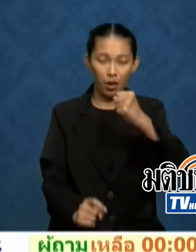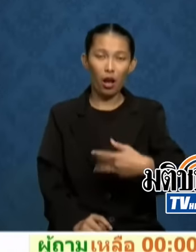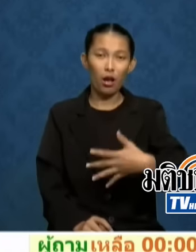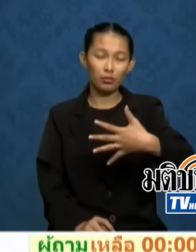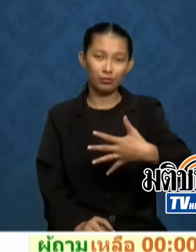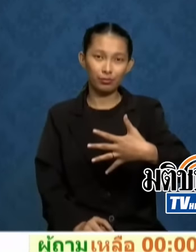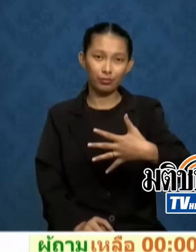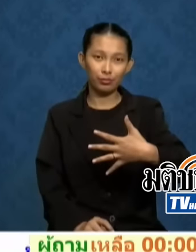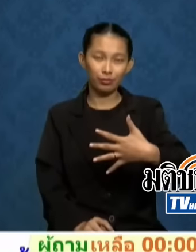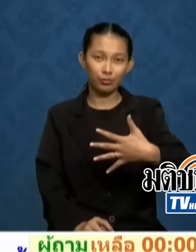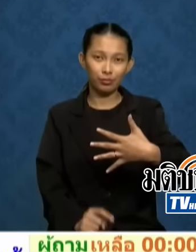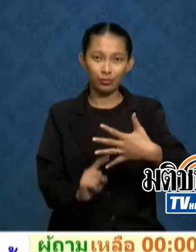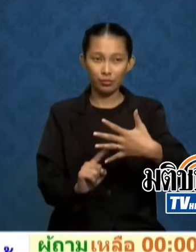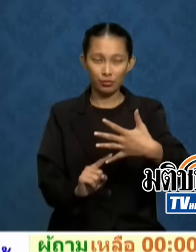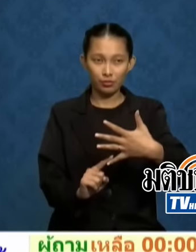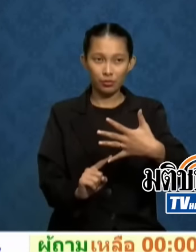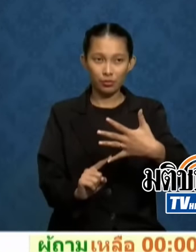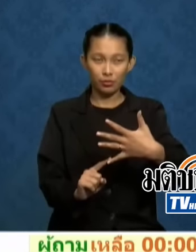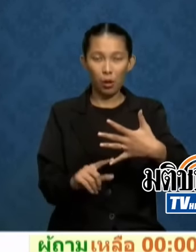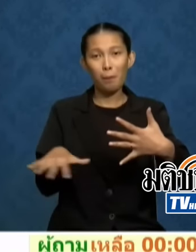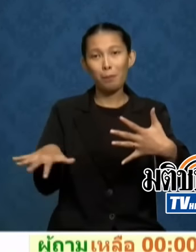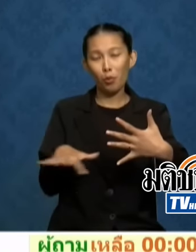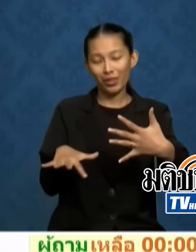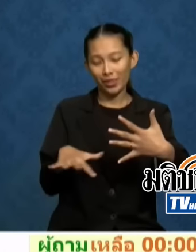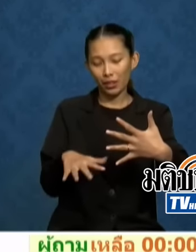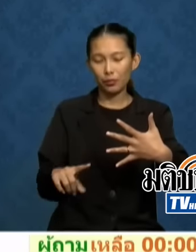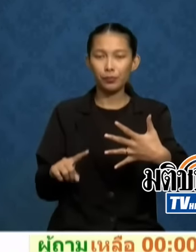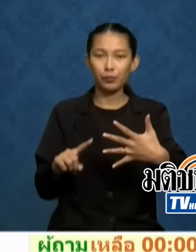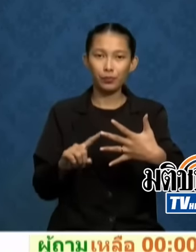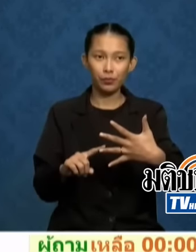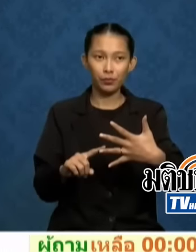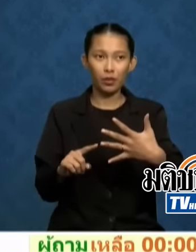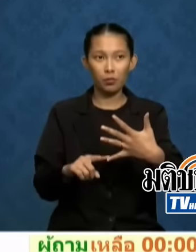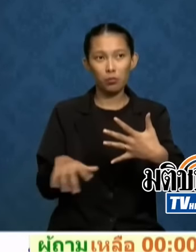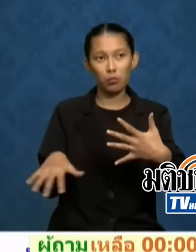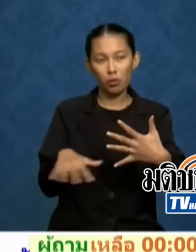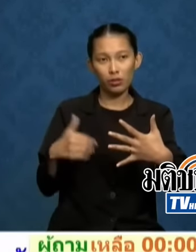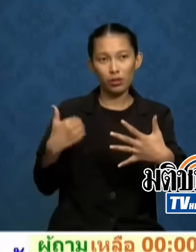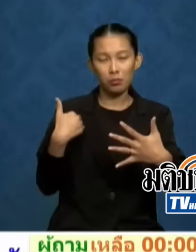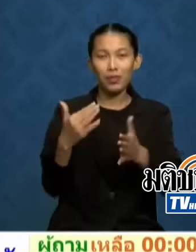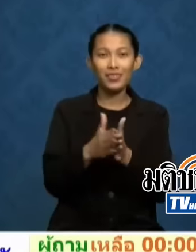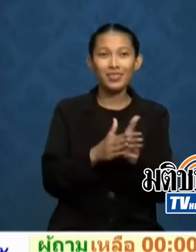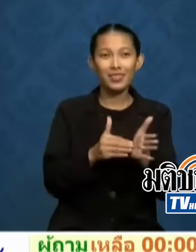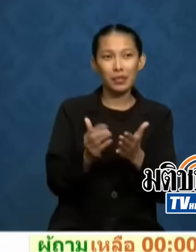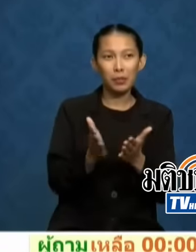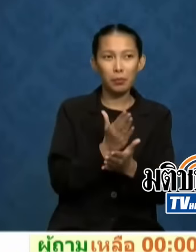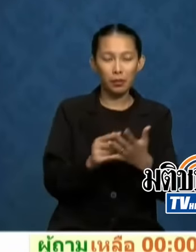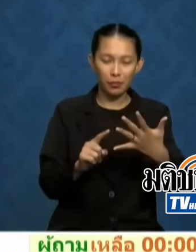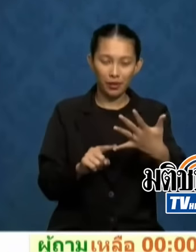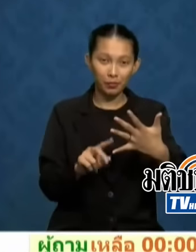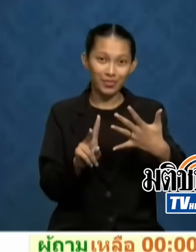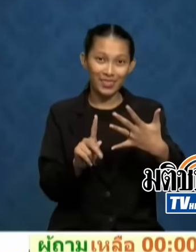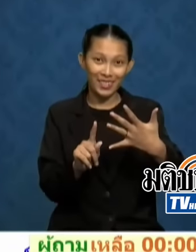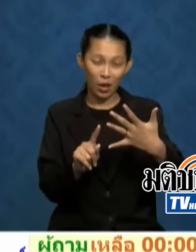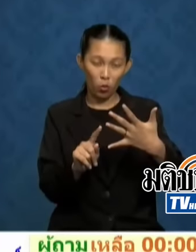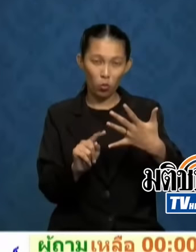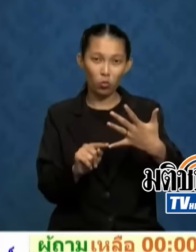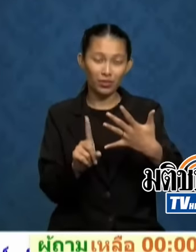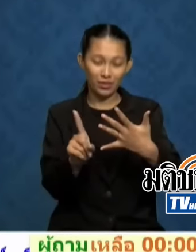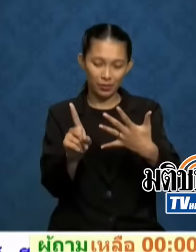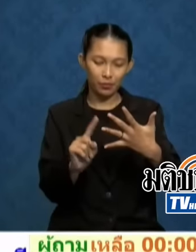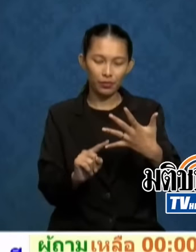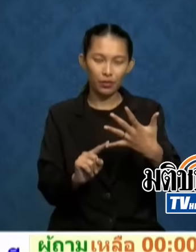ดับด้วยกันนะครับไม่ว่าจะเป็นระดับภาวะปกตินะครับเขาก็มีการกำหนดเรื่องของสีไว้นะครับเป็นระดับที่1เป็นสีเขียวนะครับ